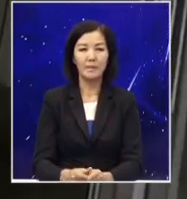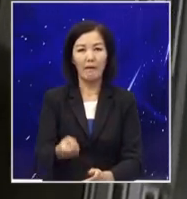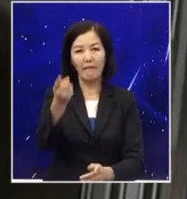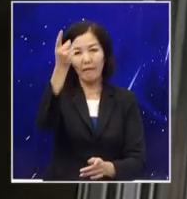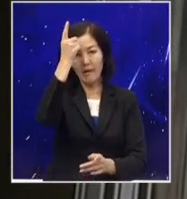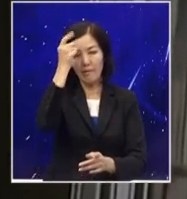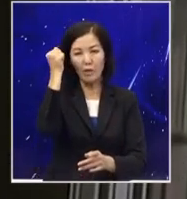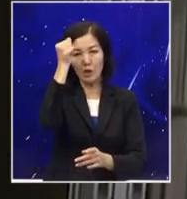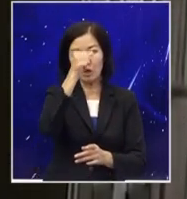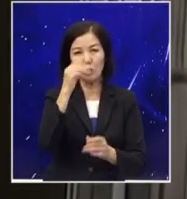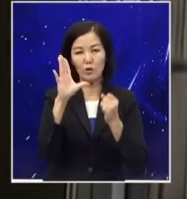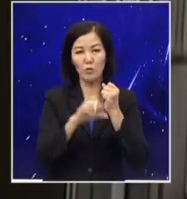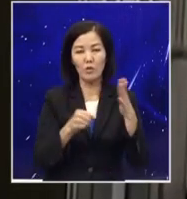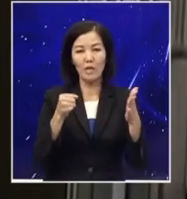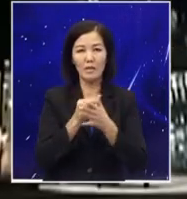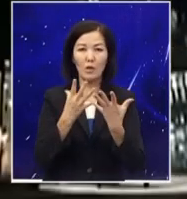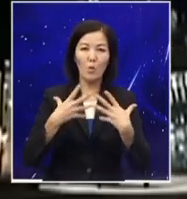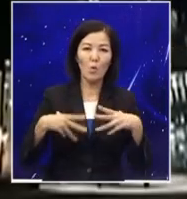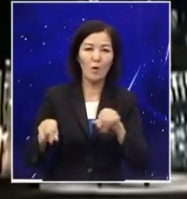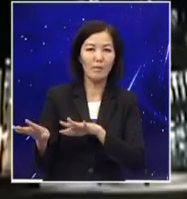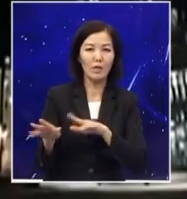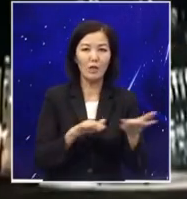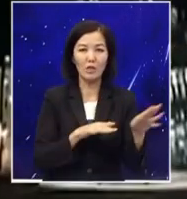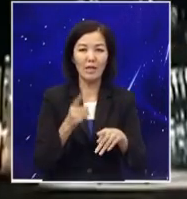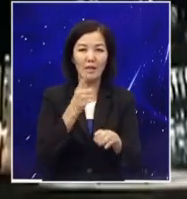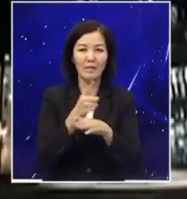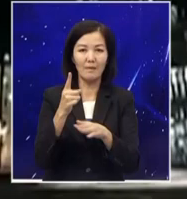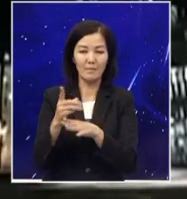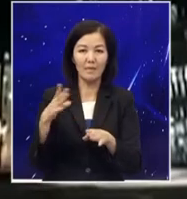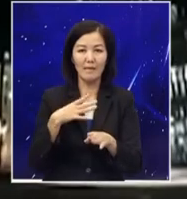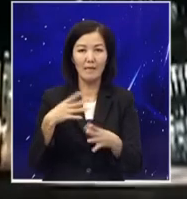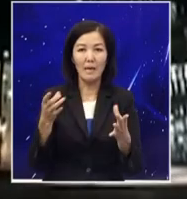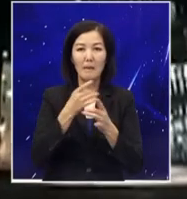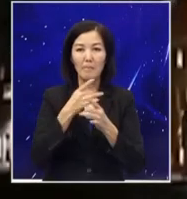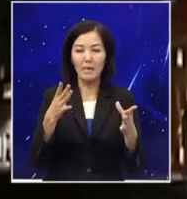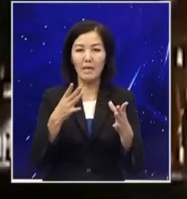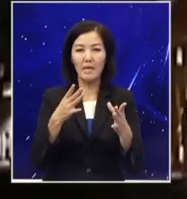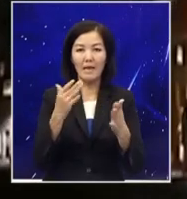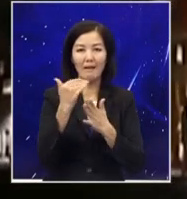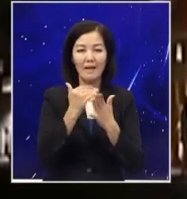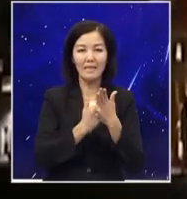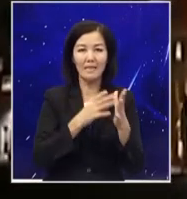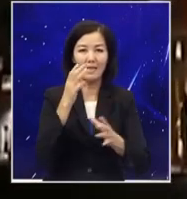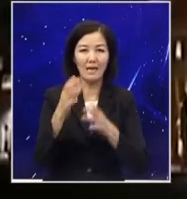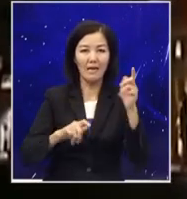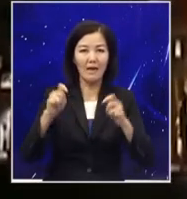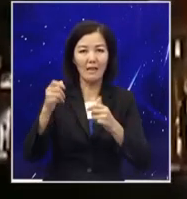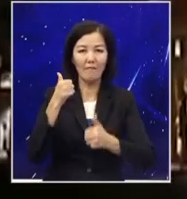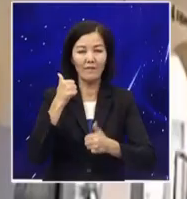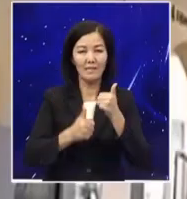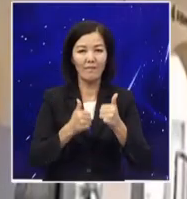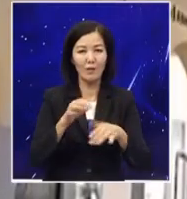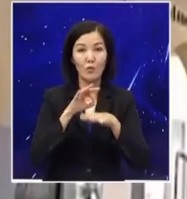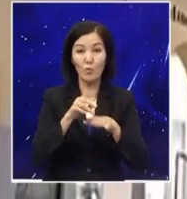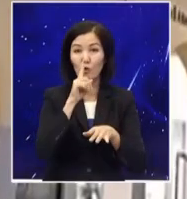Германияда жыл соңына дейін қоғамдық іс-шараларға тыйым салынды. Яғни жоспарланған мерекелік концерттер, халықаралық фестивальдар мен карнавалдар